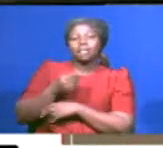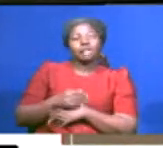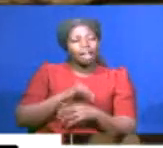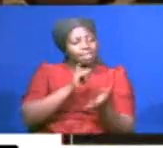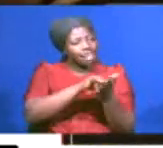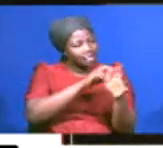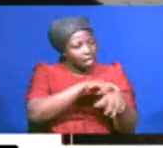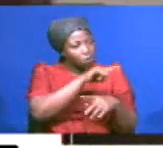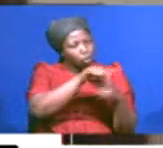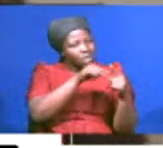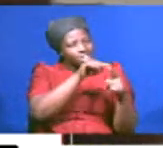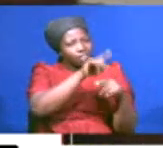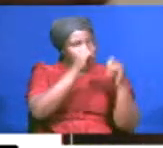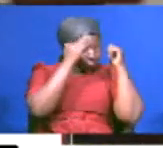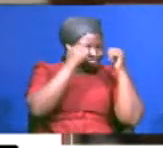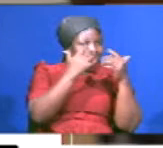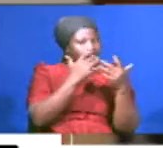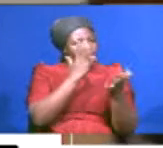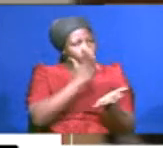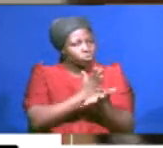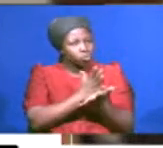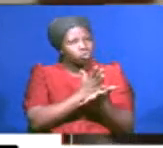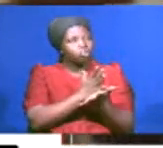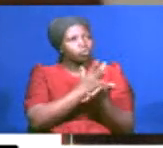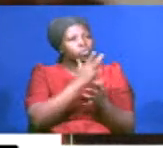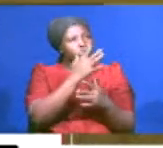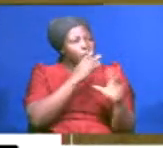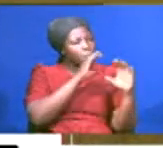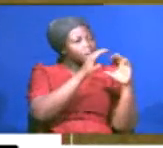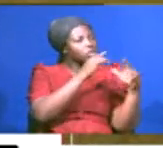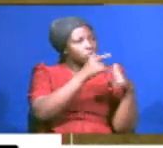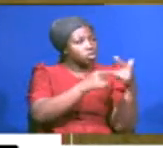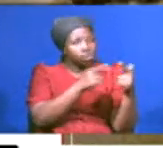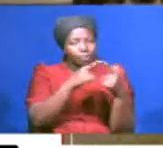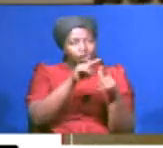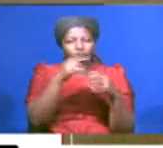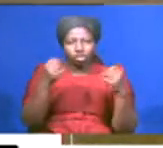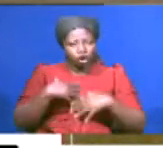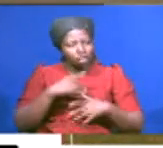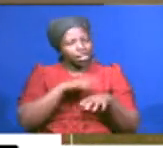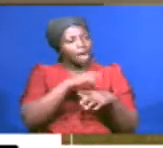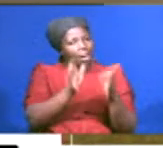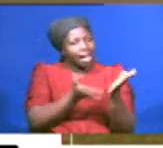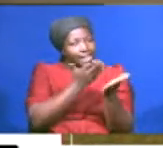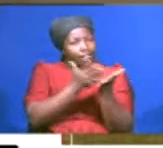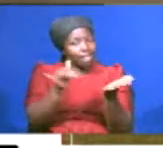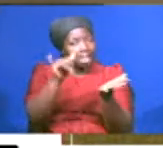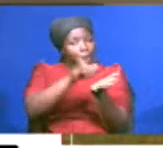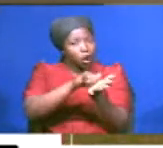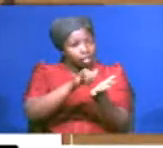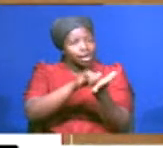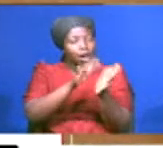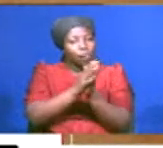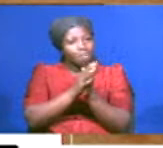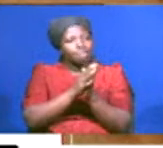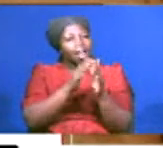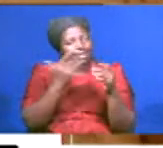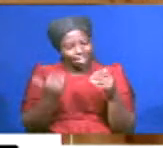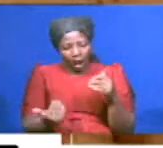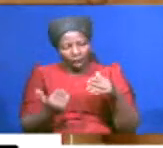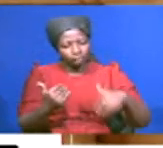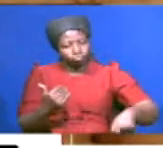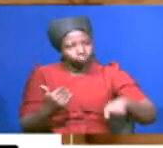yeah, yeah. So you got a shock when she arrived at the airport? Huh? Yes. With a child in her hand and her Japanese and husband? And Japan, short man. So that was the shock?